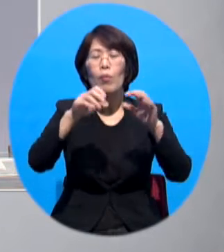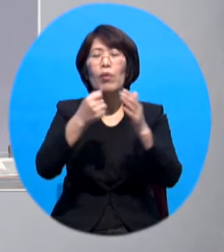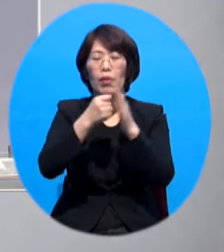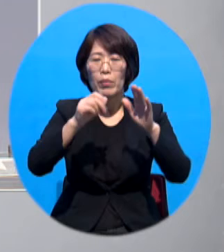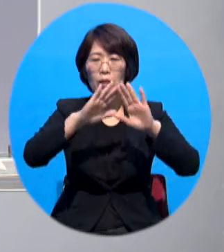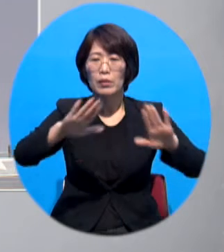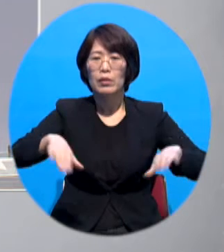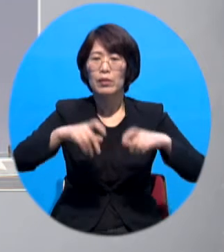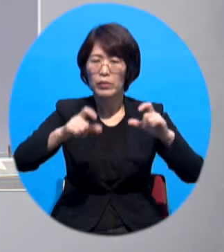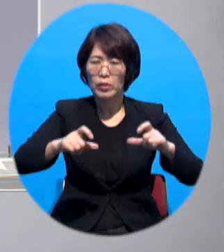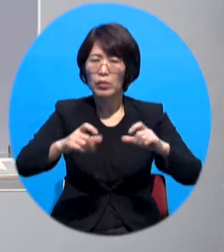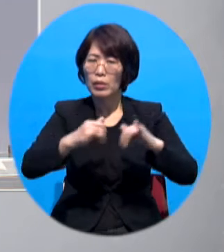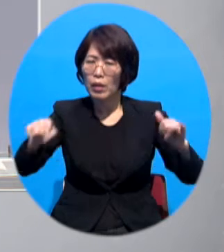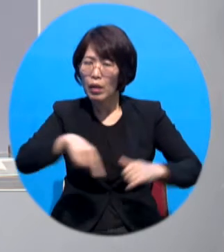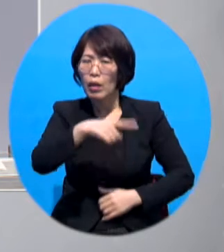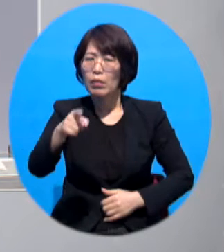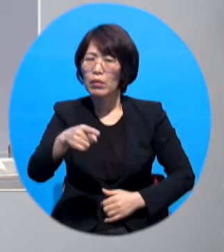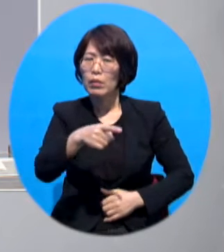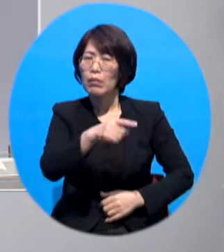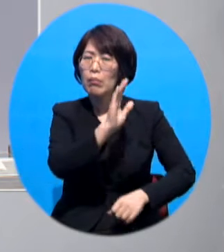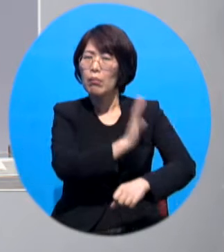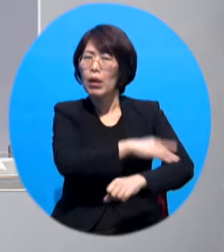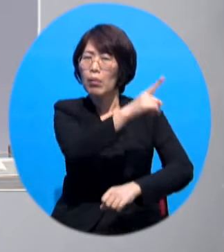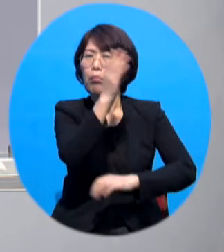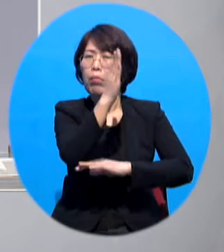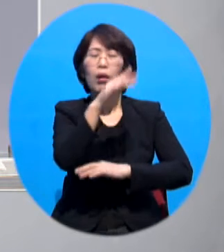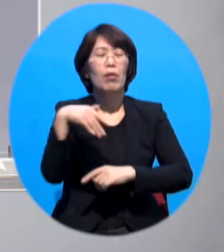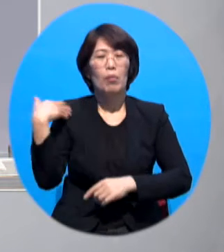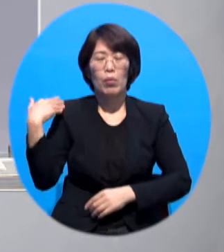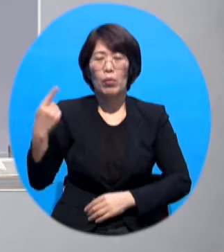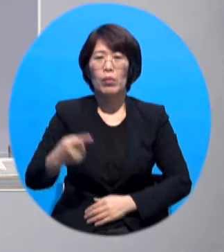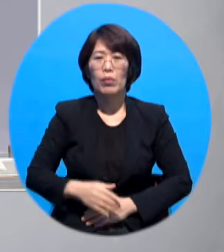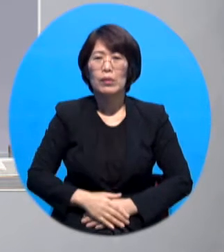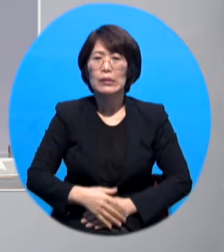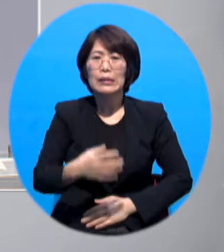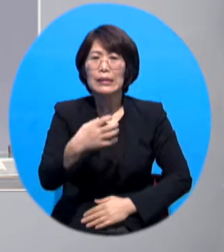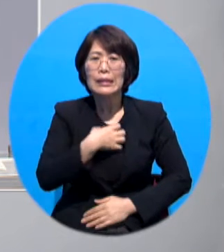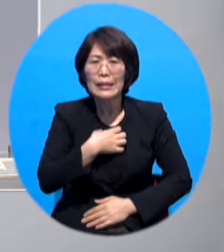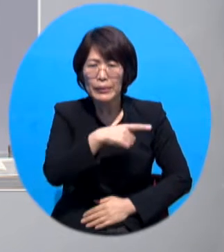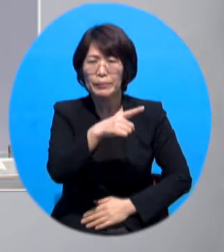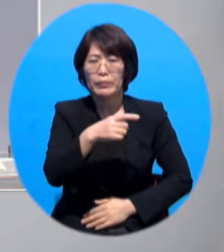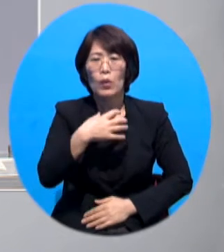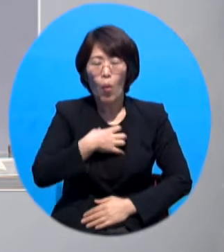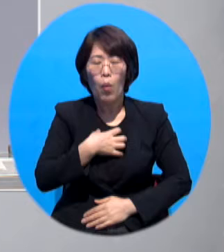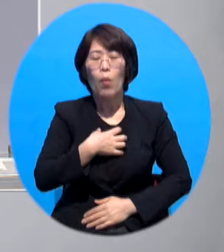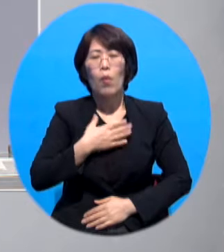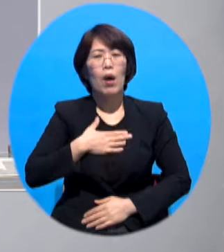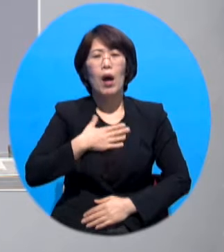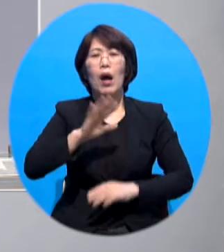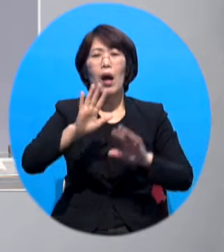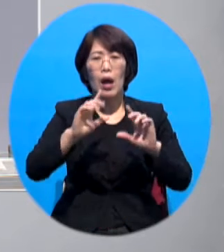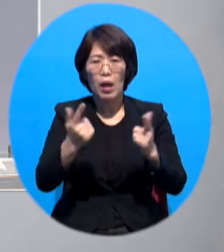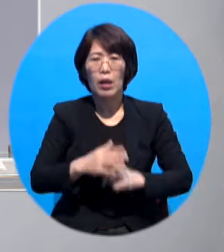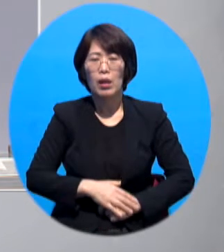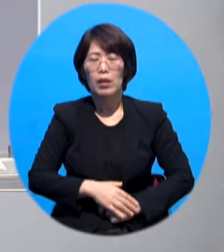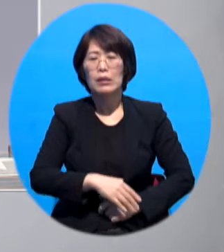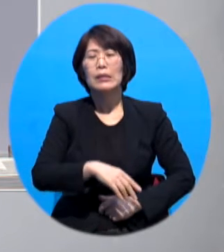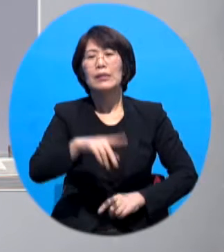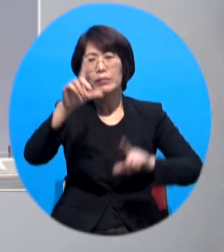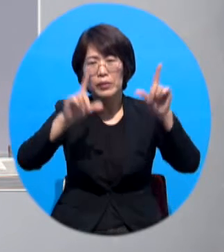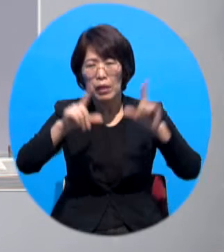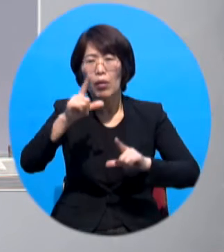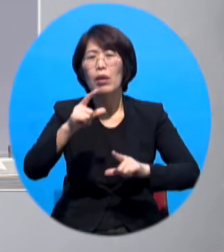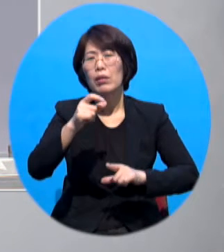도민들과 학부모님들이 이러한 사실을 모른다는 것입니다 위기를 위기로 인식하지 못하는 상황을 절체절명 해